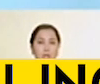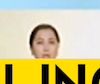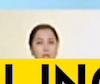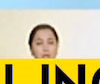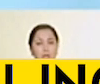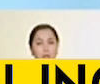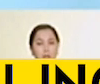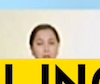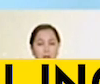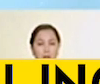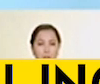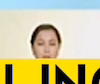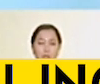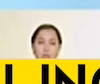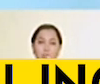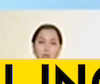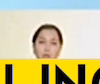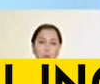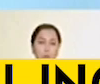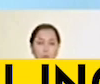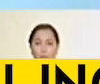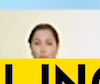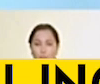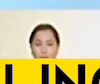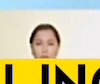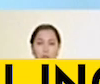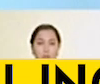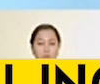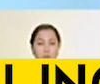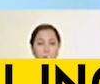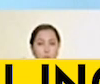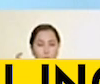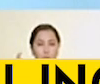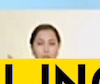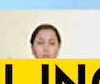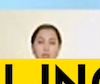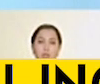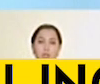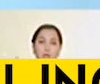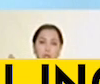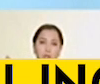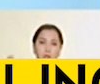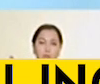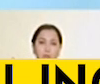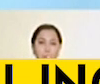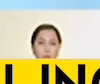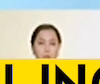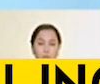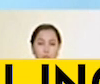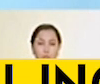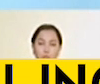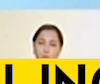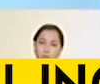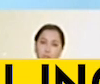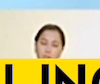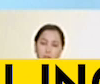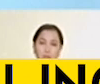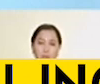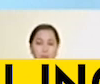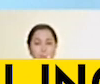bahorni ham ko'radi. Navroz keladi. Navroz so'zini eshitib, yuragim to'lqinlanib